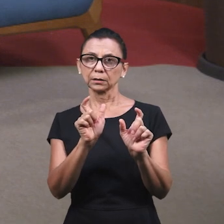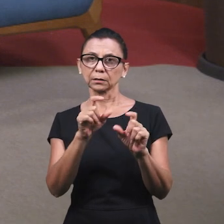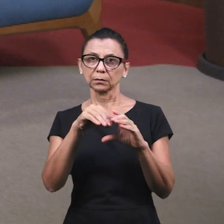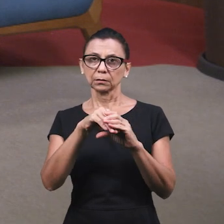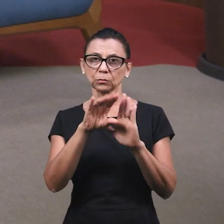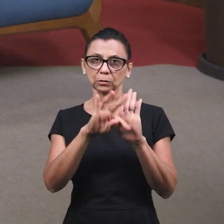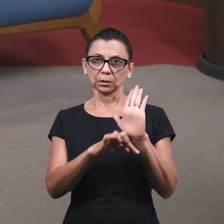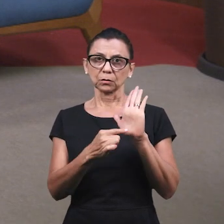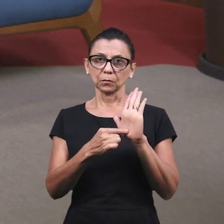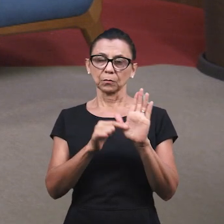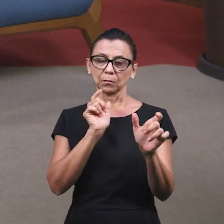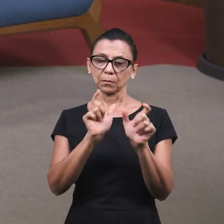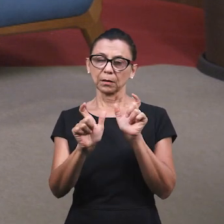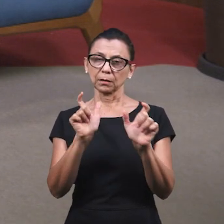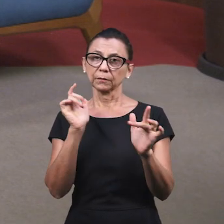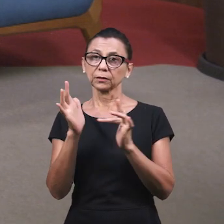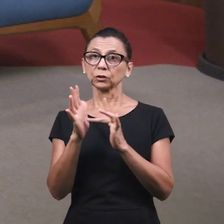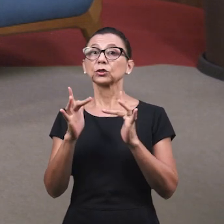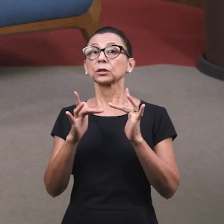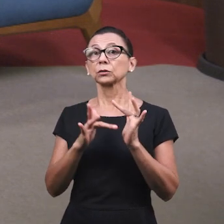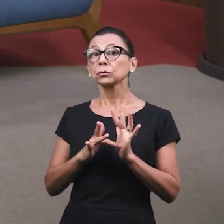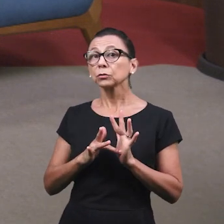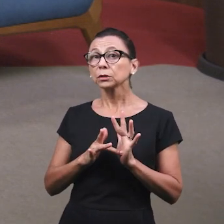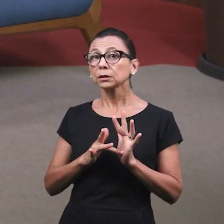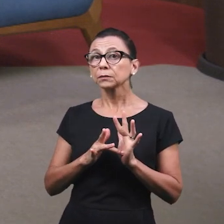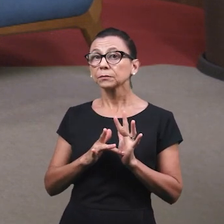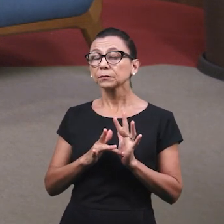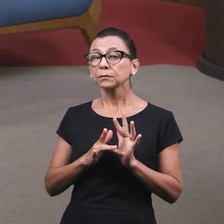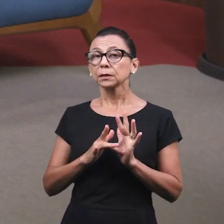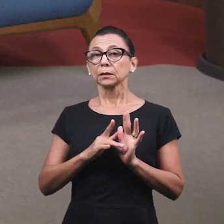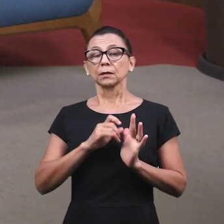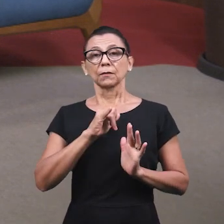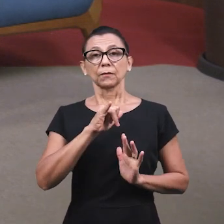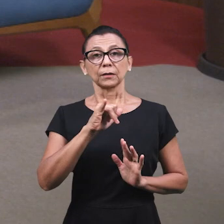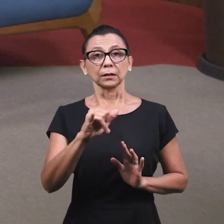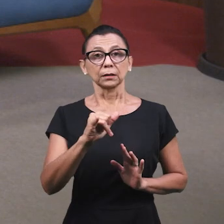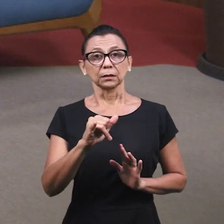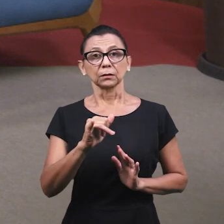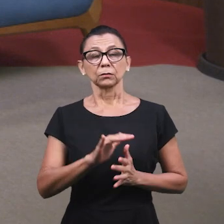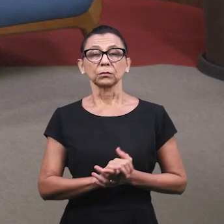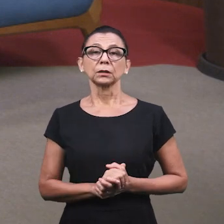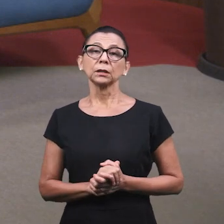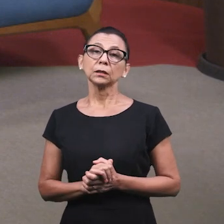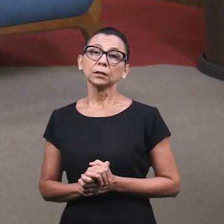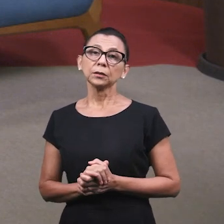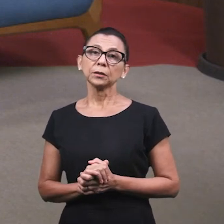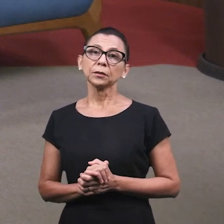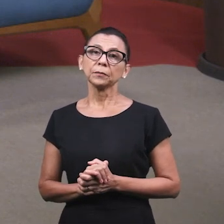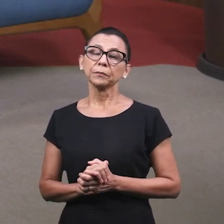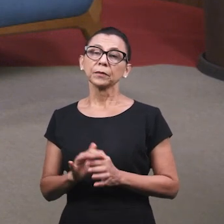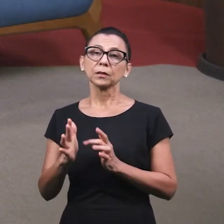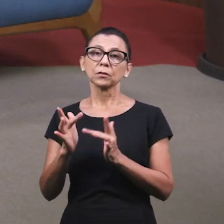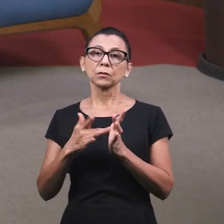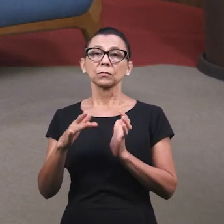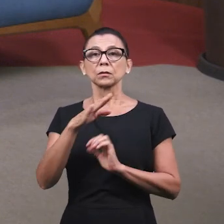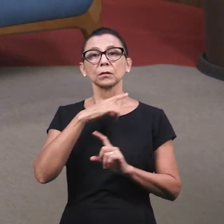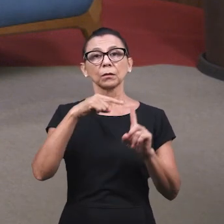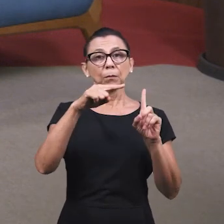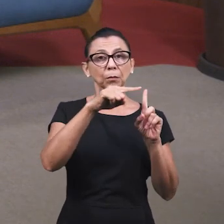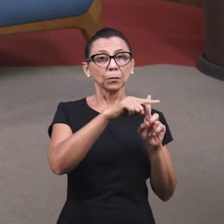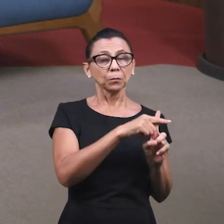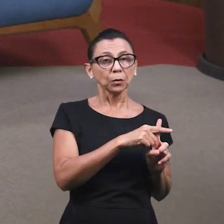ici, ces paroles sont des paroles de Jésus qui parle sur le Saint-Esprit, qui viendrait dans la séquence du projet de Dieu.